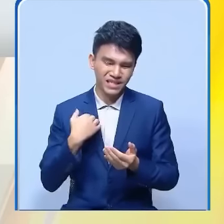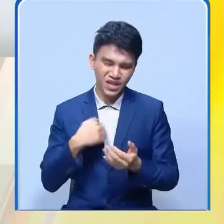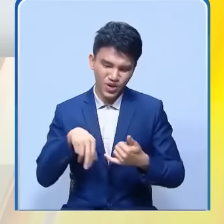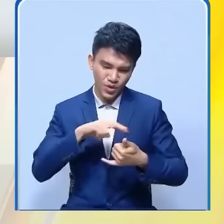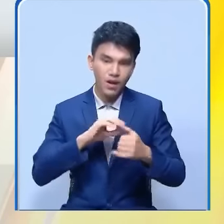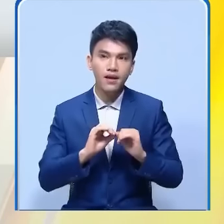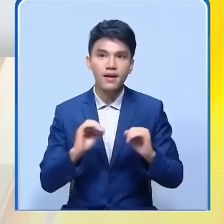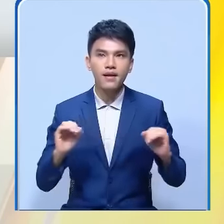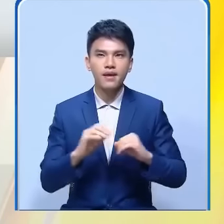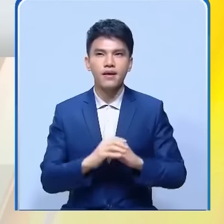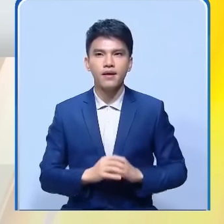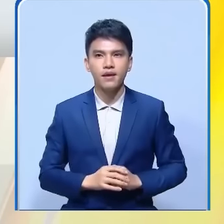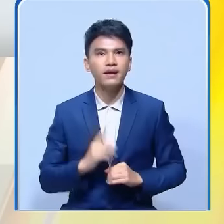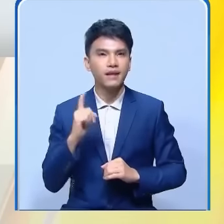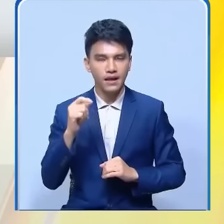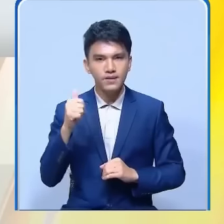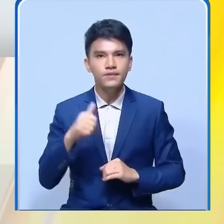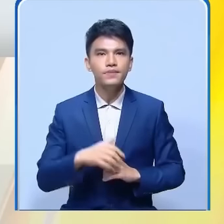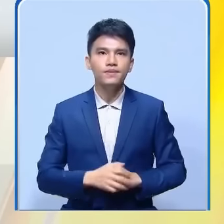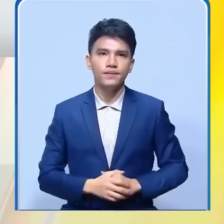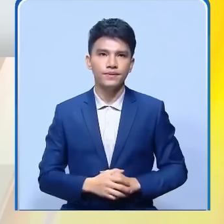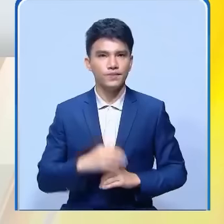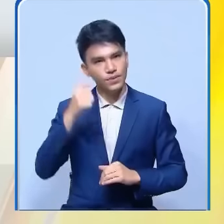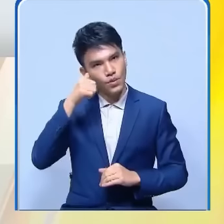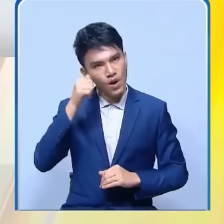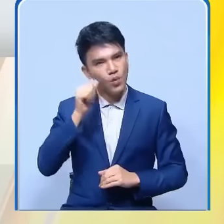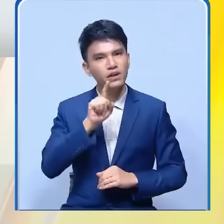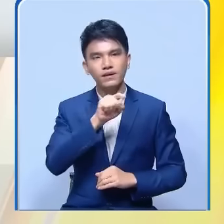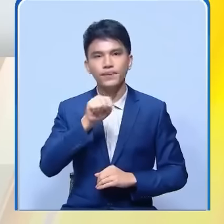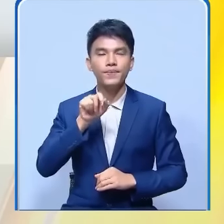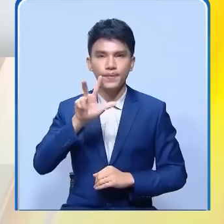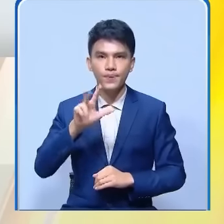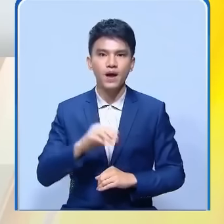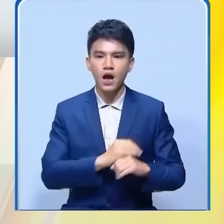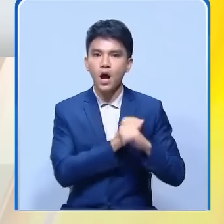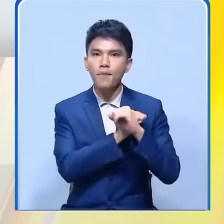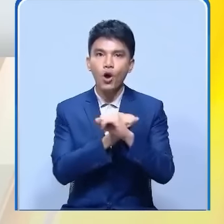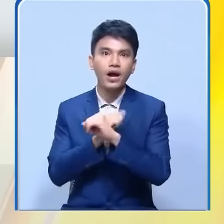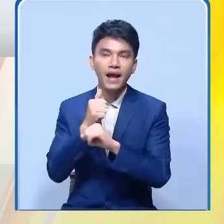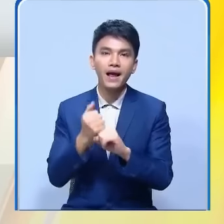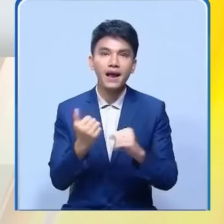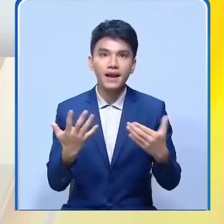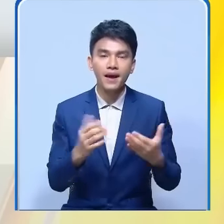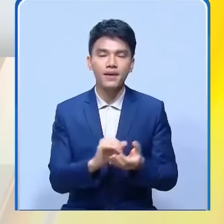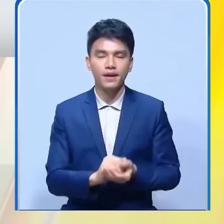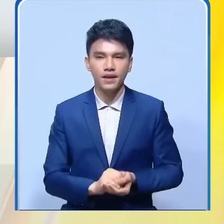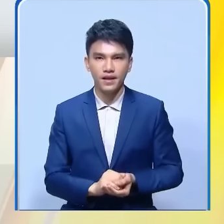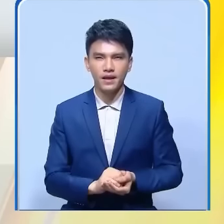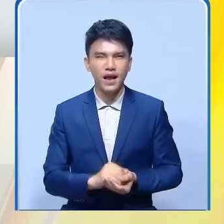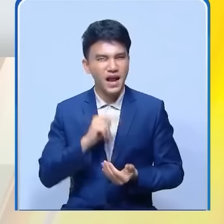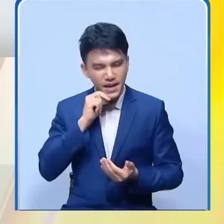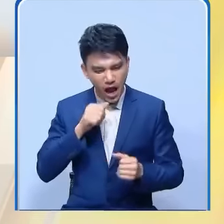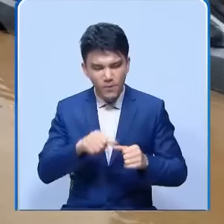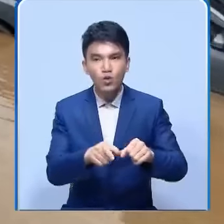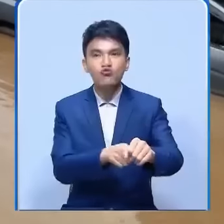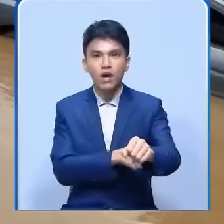ษาอย่างทันท่วงทีตายได้เลยนะคุณผู้ชมนะใน 1-3 วันเลยนะคะ ครับ แล้วป้องกันตัวได้ยังไงบ้างก็คือการหลีกเลี่ยงการแช่น้ำเป็นเวล